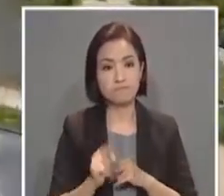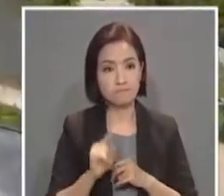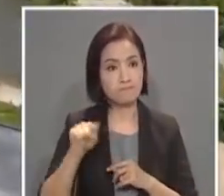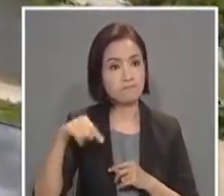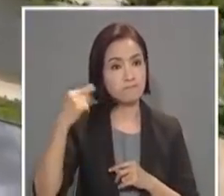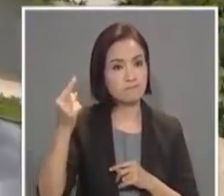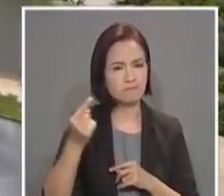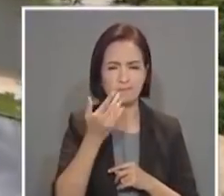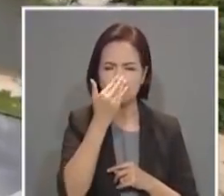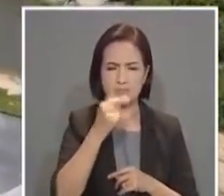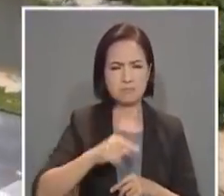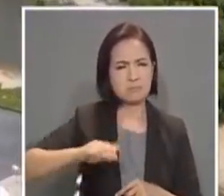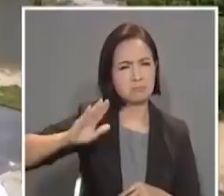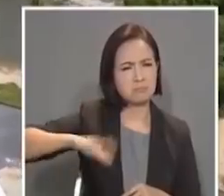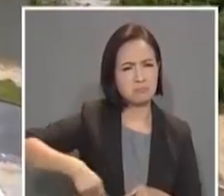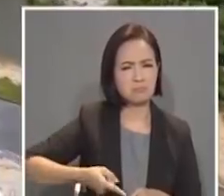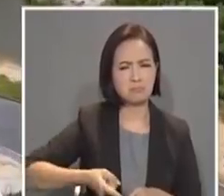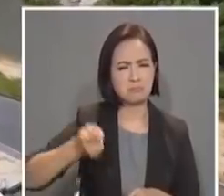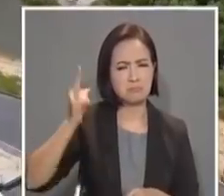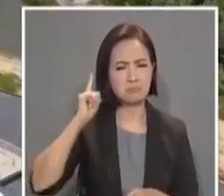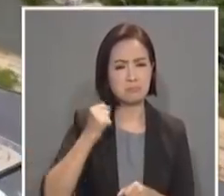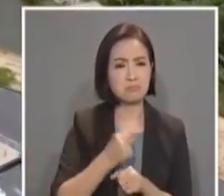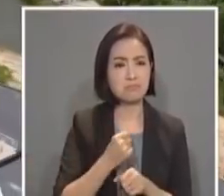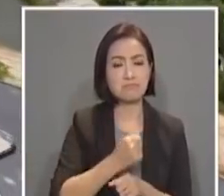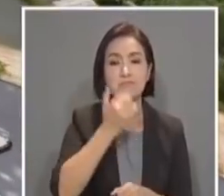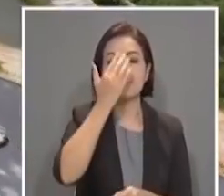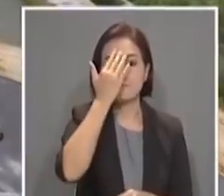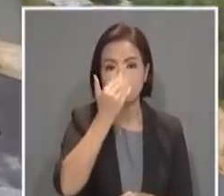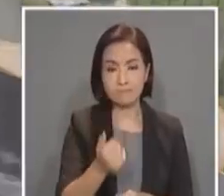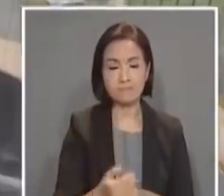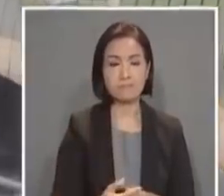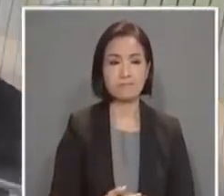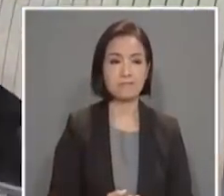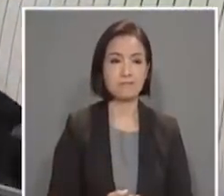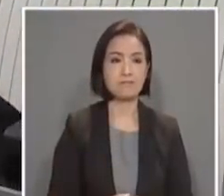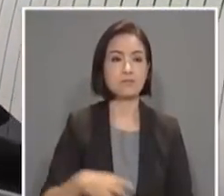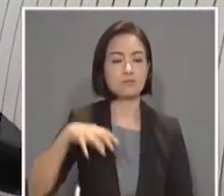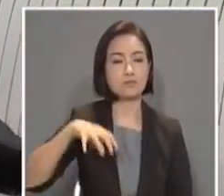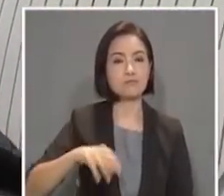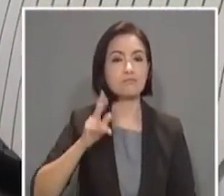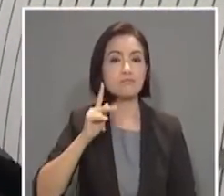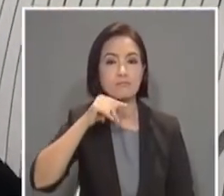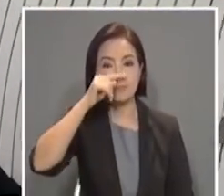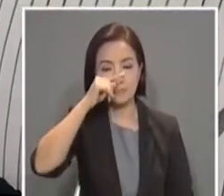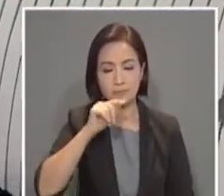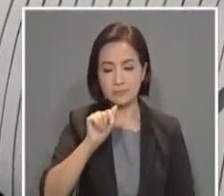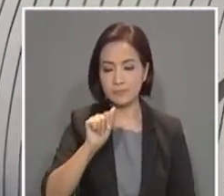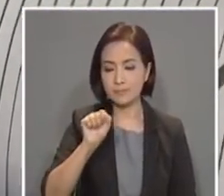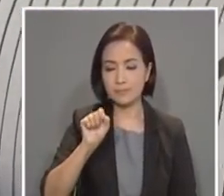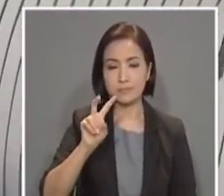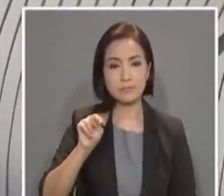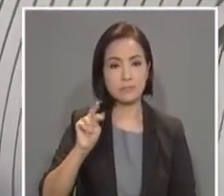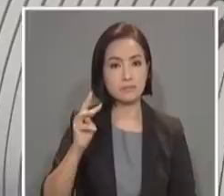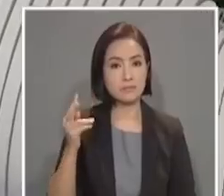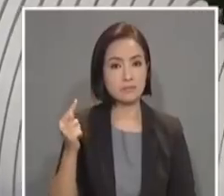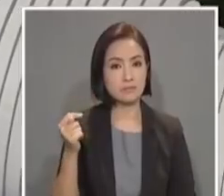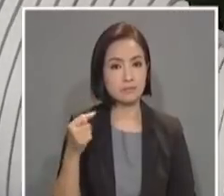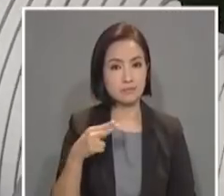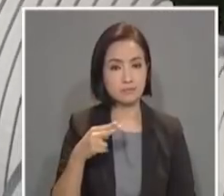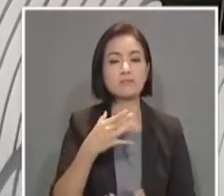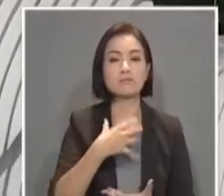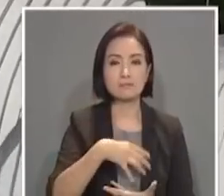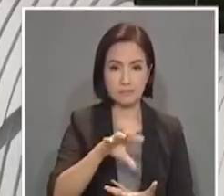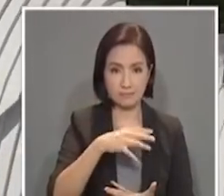ถึงความล่าช้าที่เกิดขึ้นกนกนวลอินสมภักษรสำนักข่าวไทยอสมทรายงาน